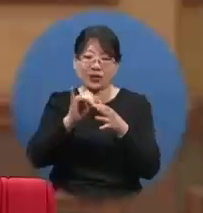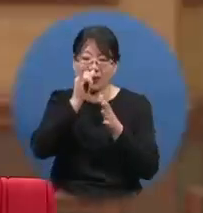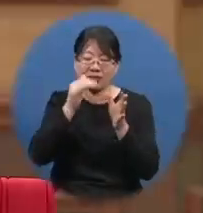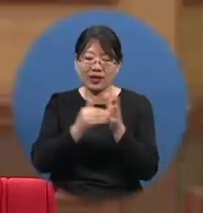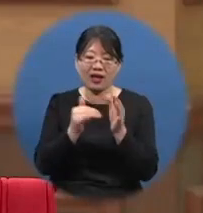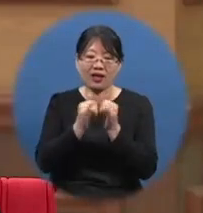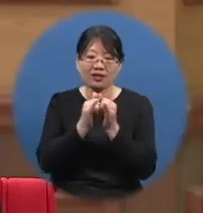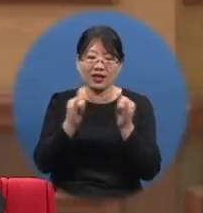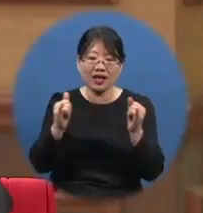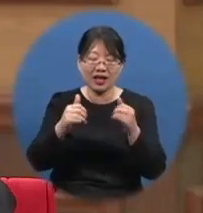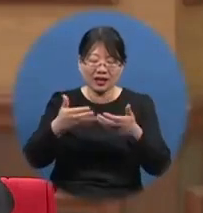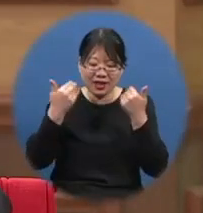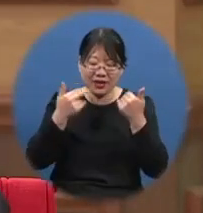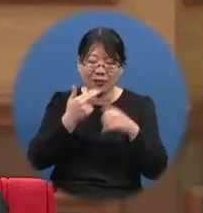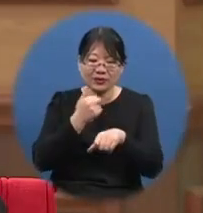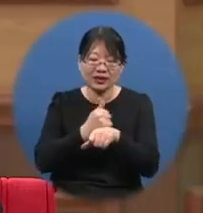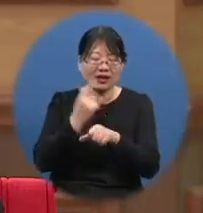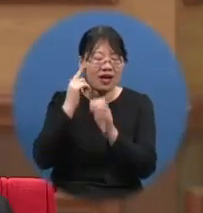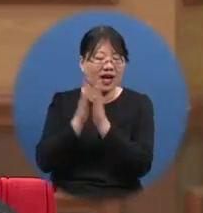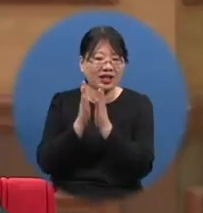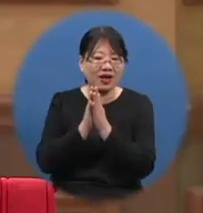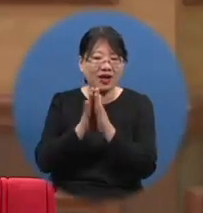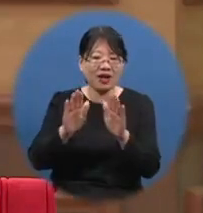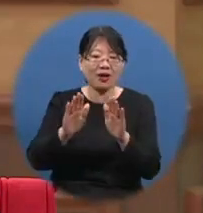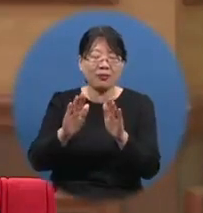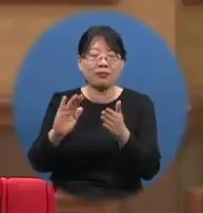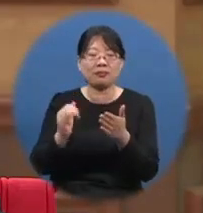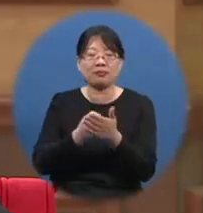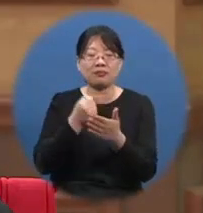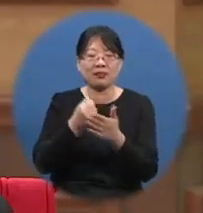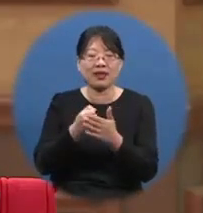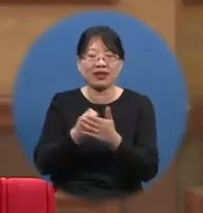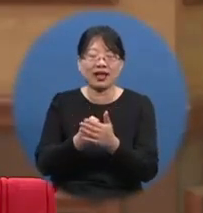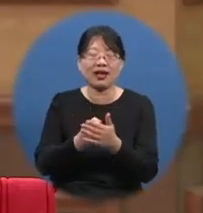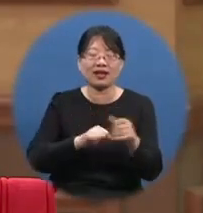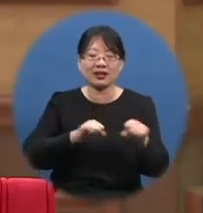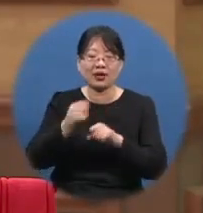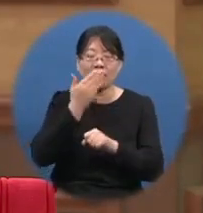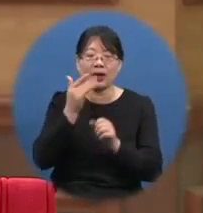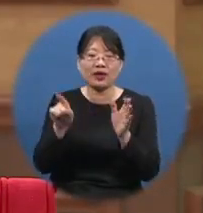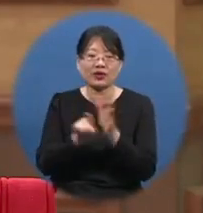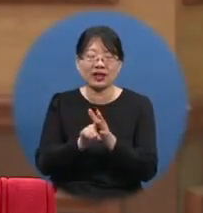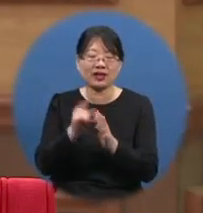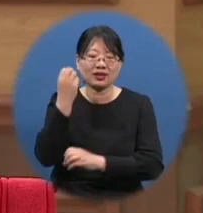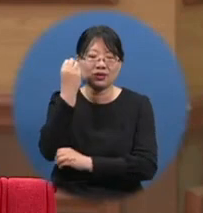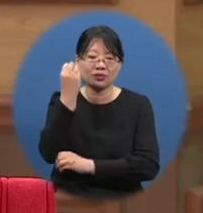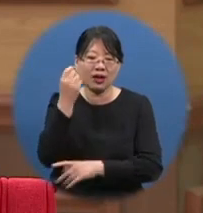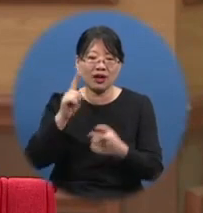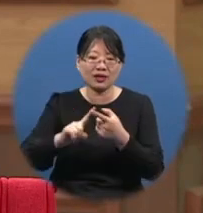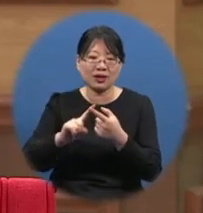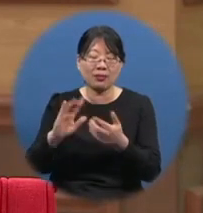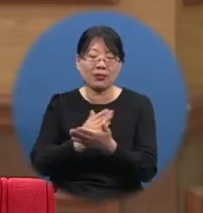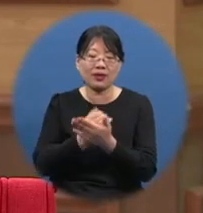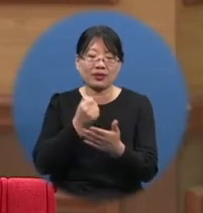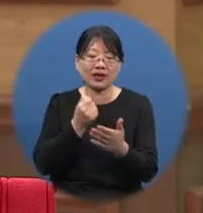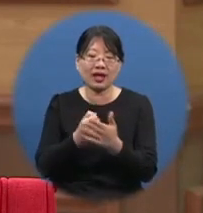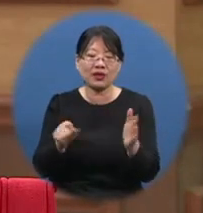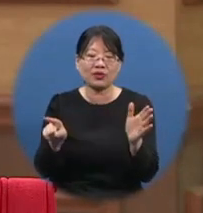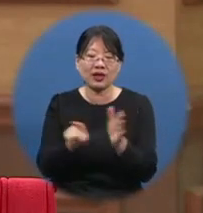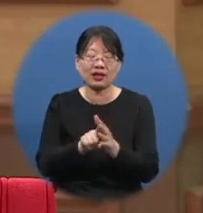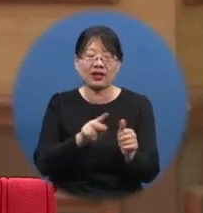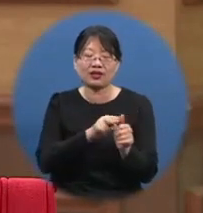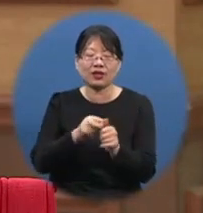예, 예. 사람 개입 없이 지가 판단해서 예, 예. 다 작동 안 되겠습니까? 그러려면 기본적으로 그 판단을 하려면